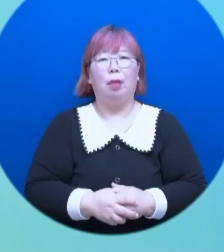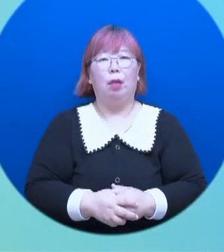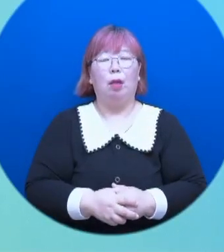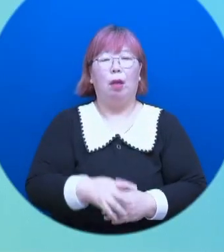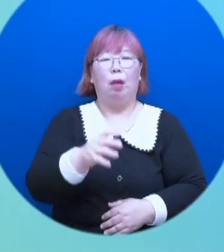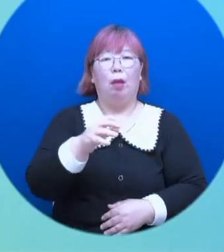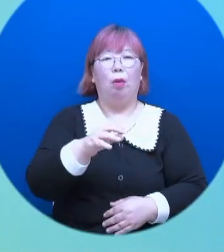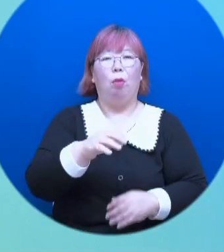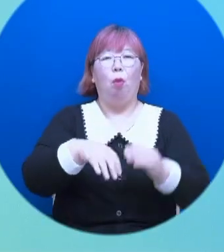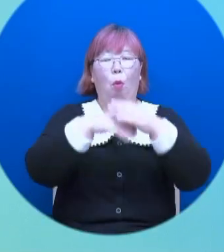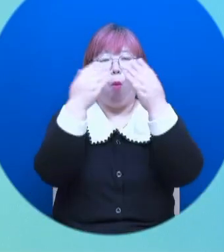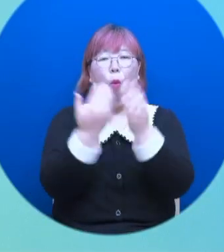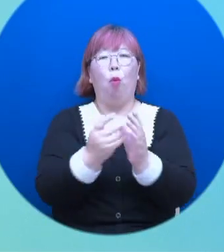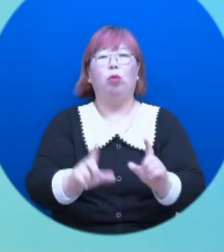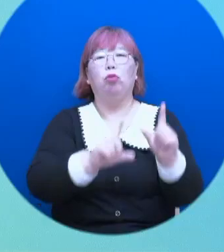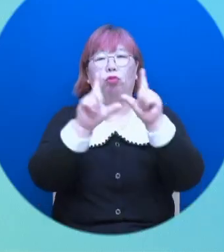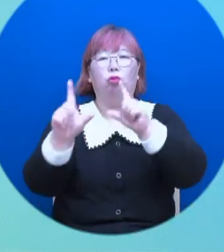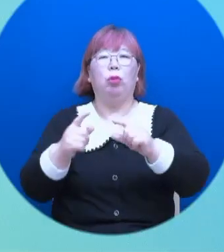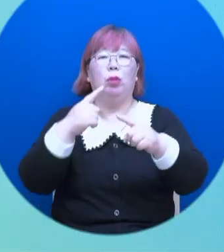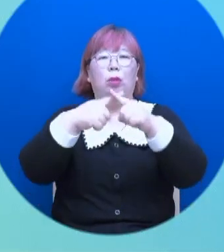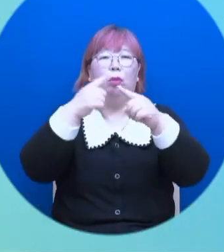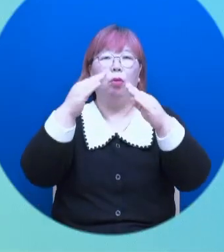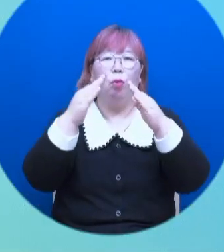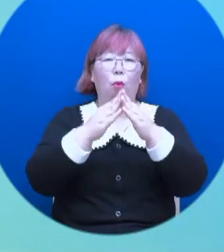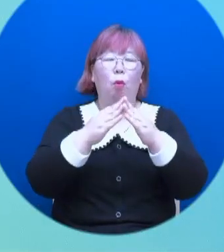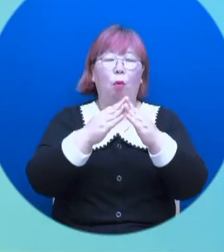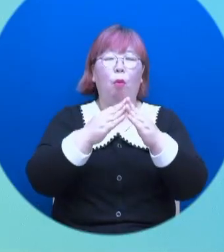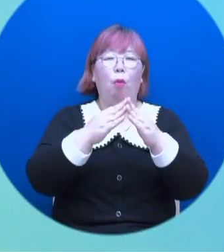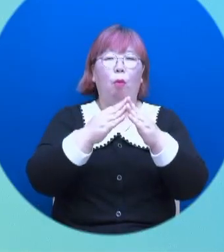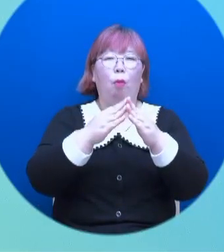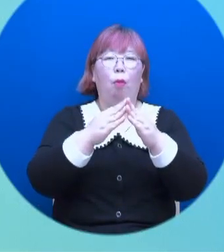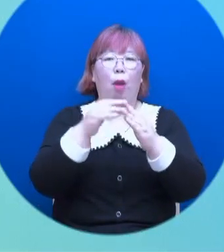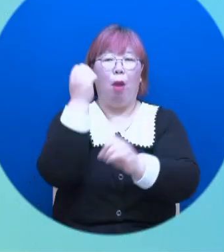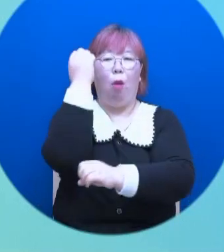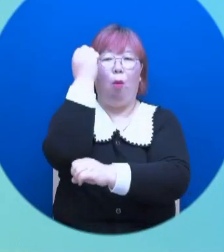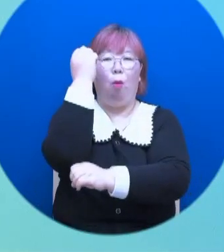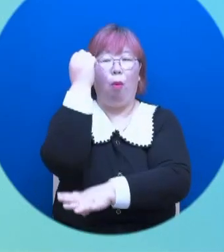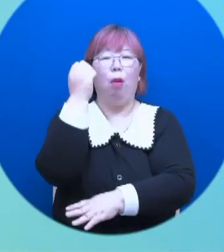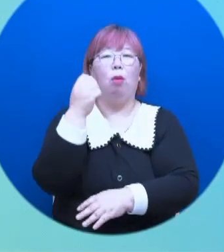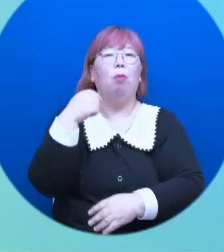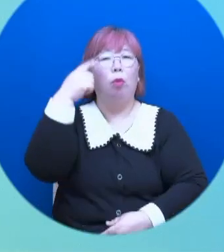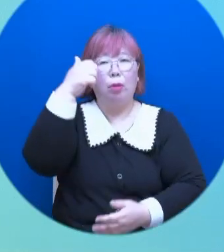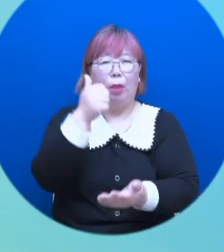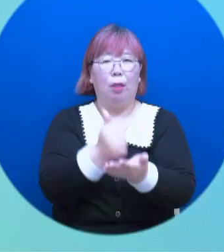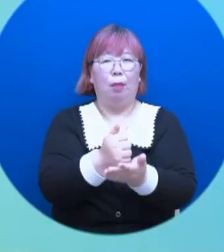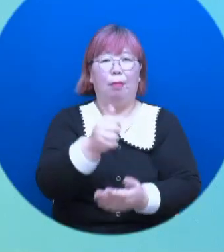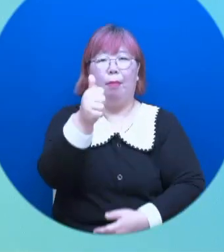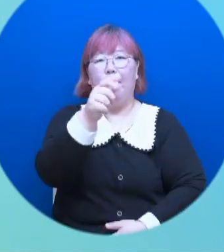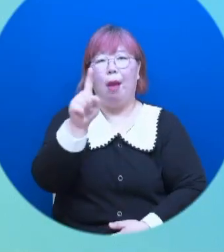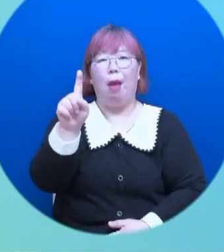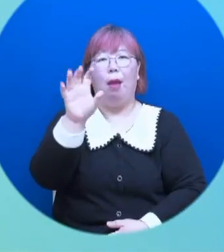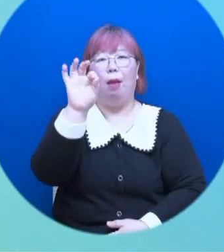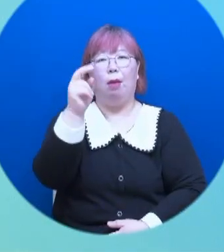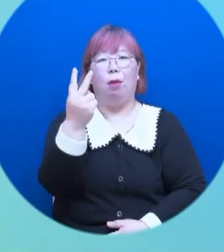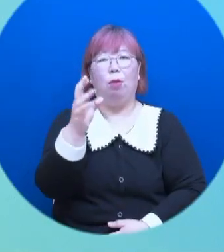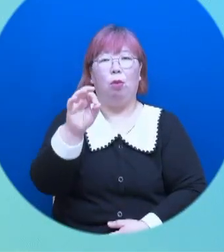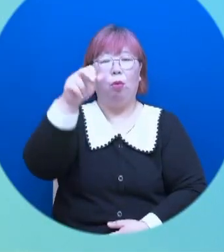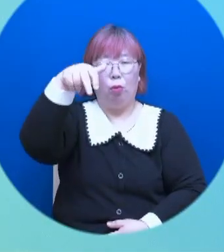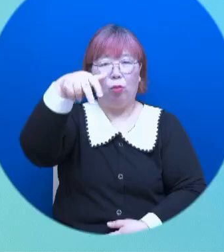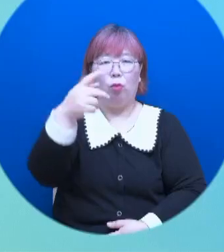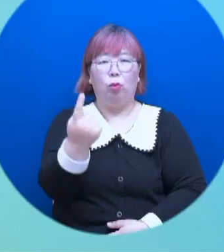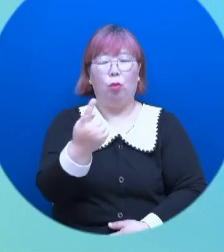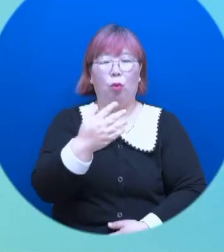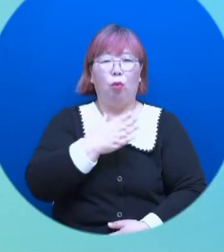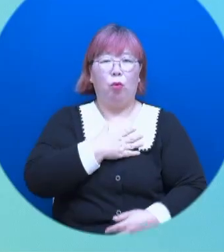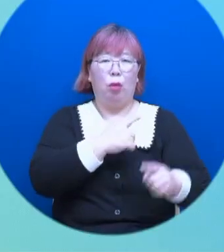온누리 교회에 원로 목사님, 하용조 목사님 계세요. 우리 원로 목사님과도